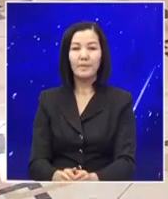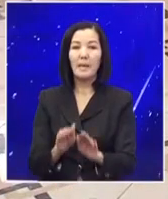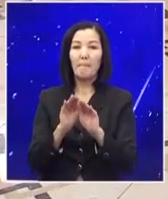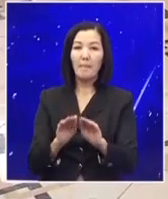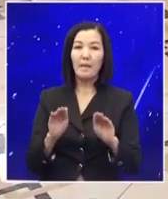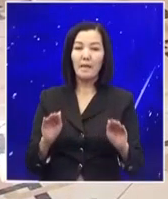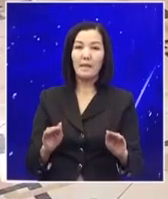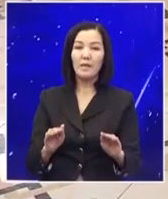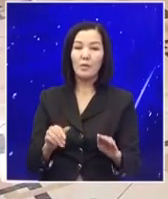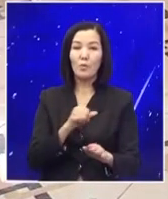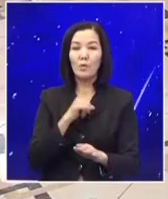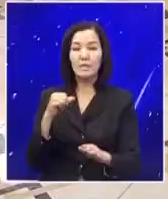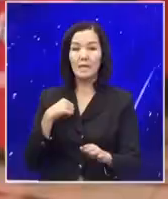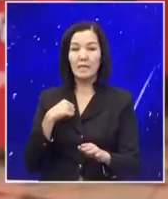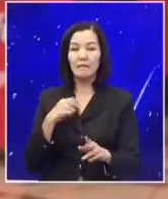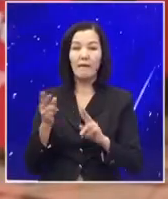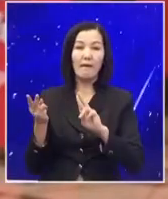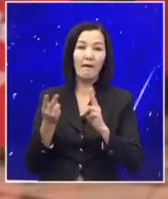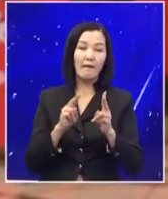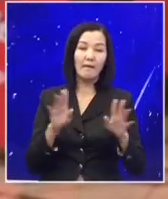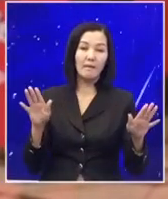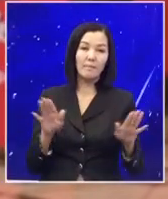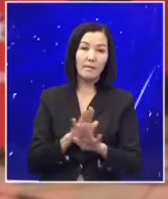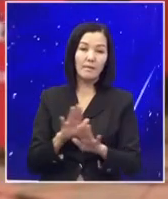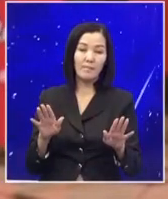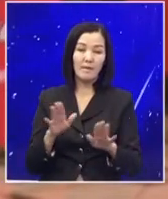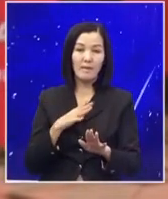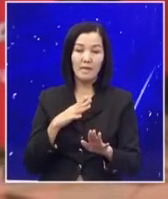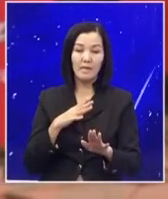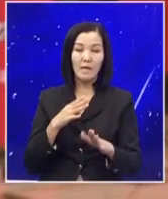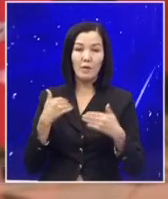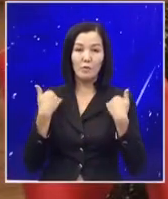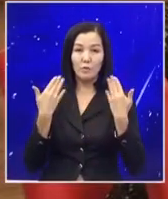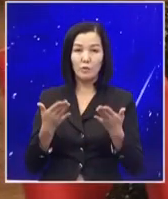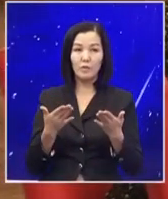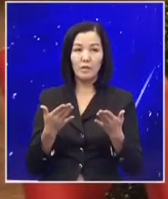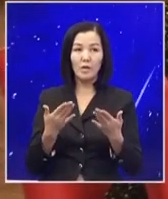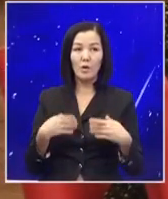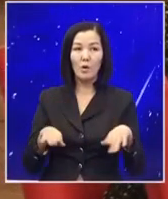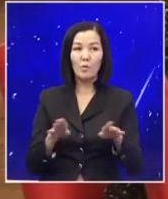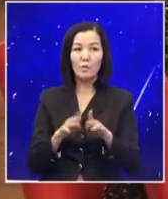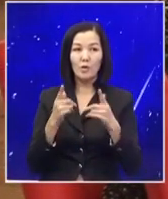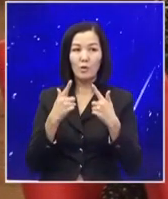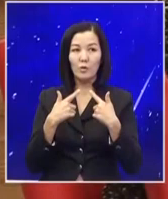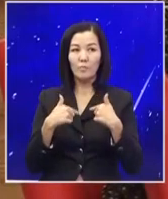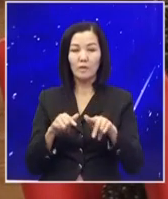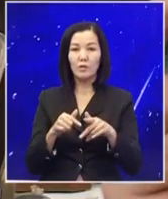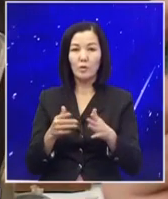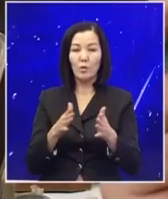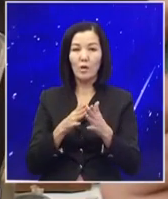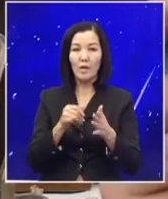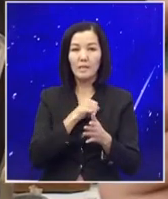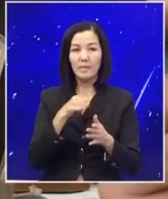Бүлдіршіндер кешке құралақан келмепті. Жомарт жандарға әндерін арнап, өнерлерін ортаға салды. Осылайша ұйымдастырушы тарапқа өз